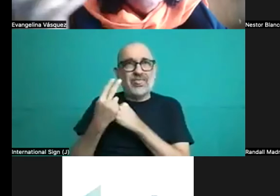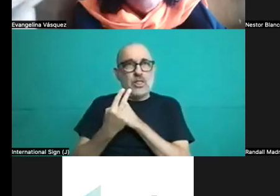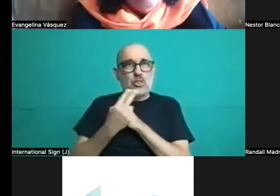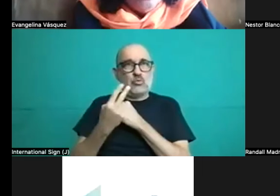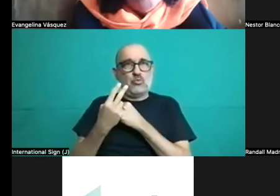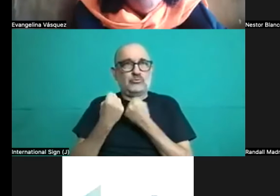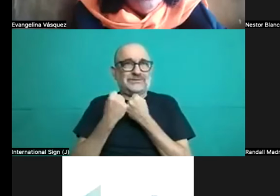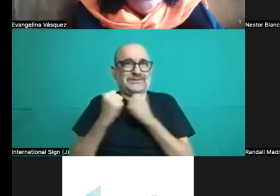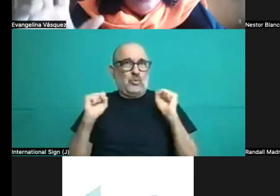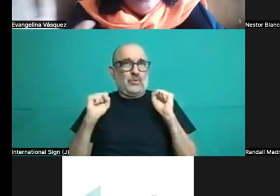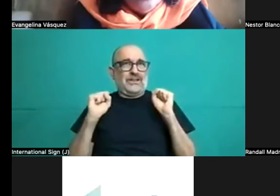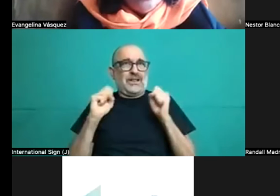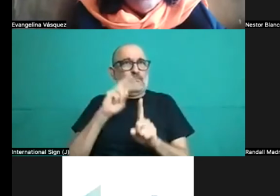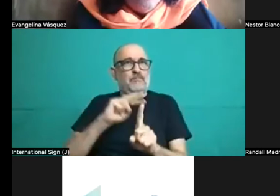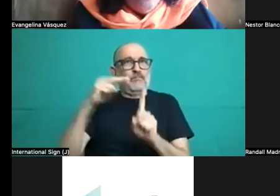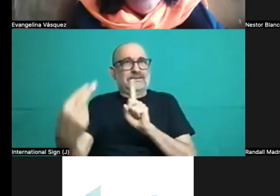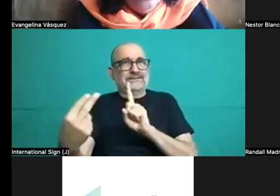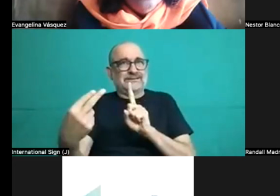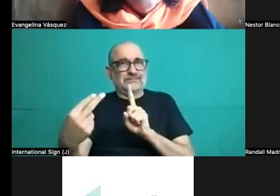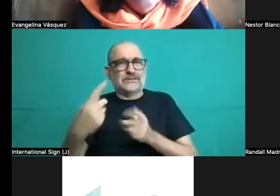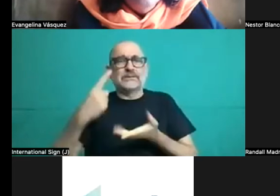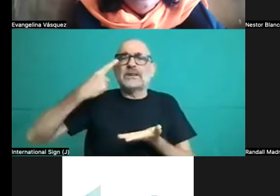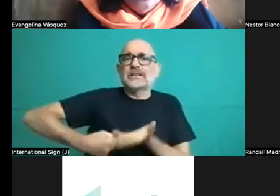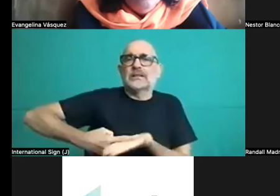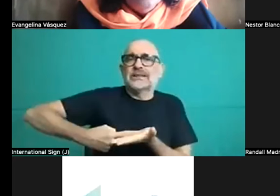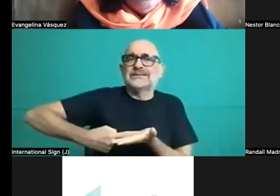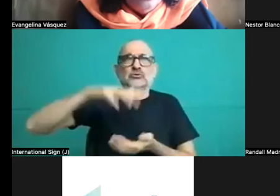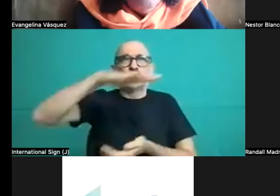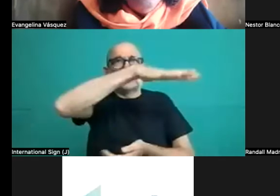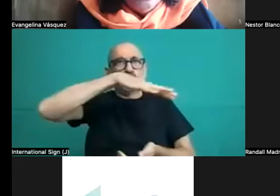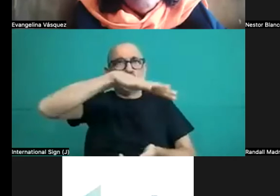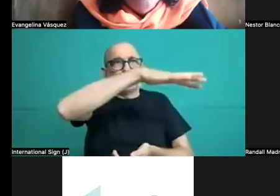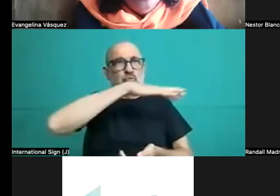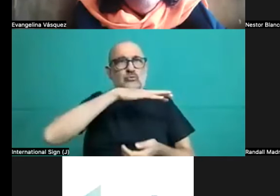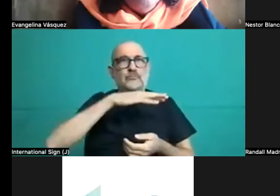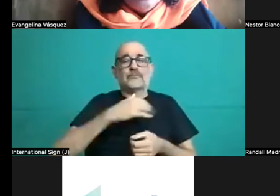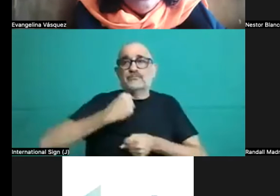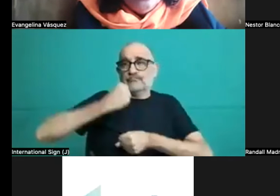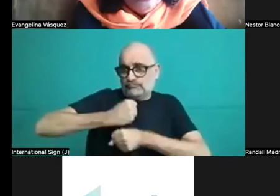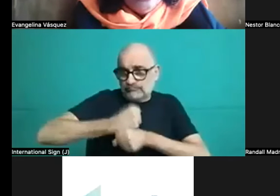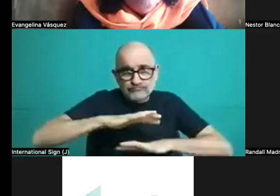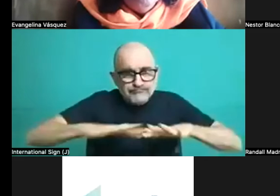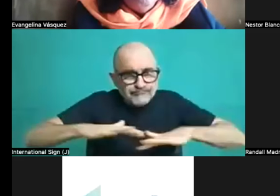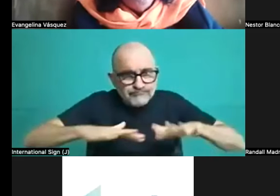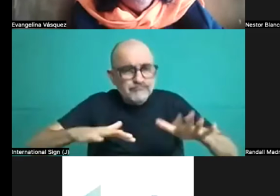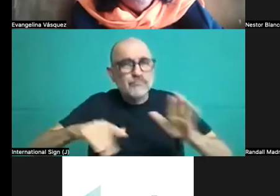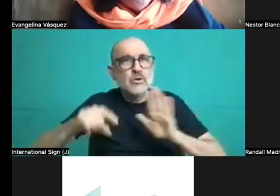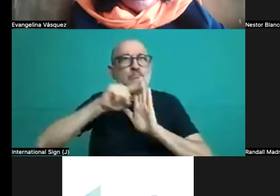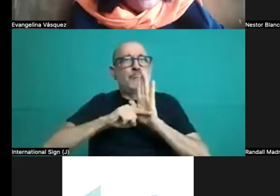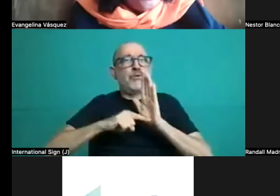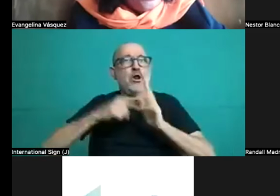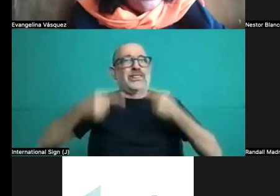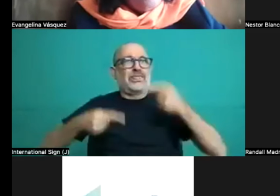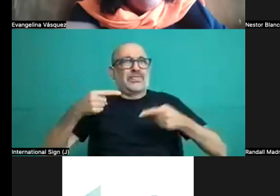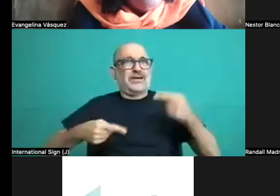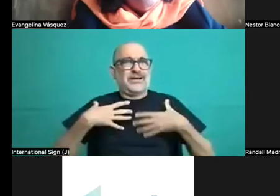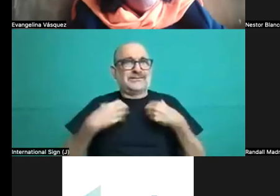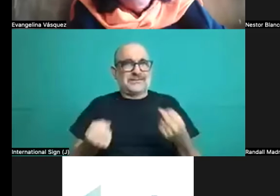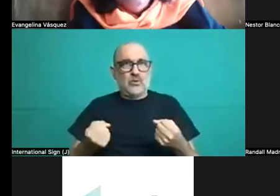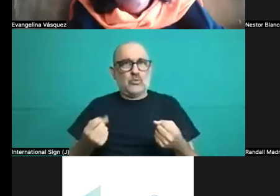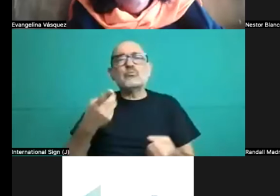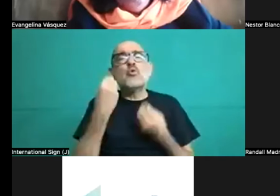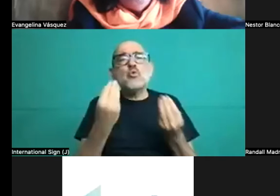Comment est-ce qu'on va intégrer cette dimension dans au sixième sommet des ministères de la Santé pour la sécurité